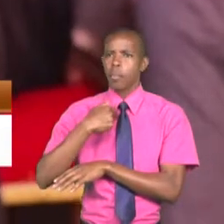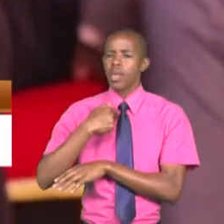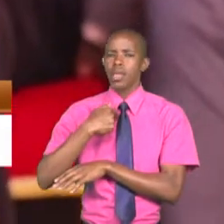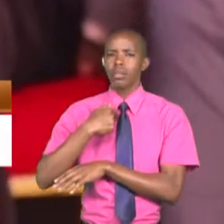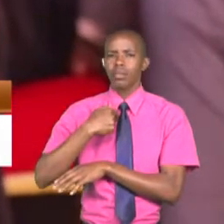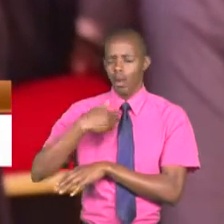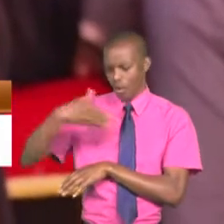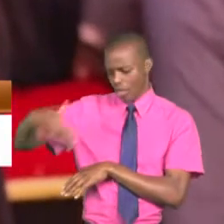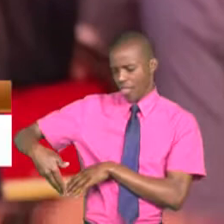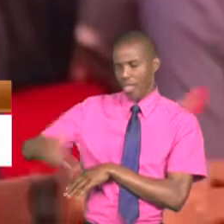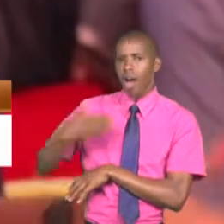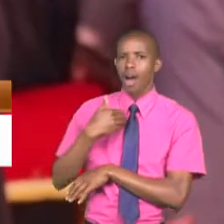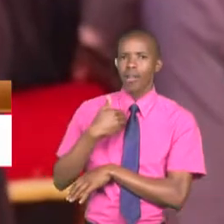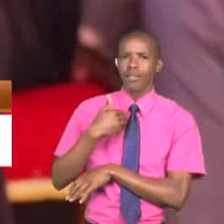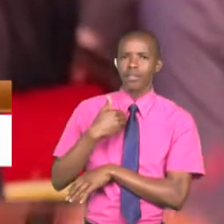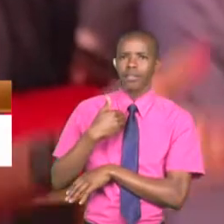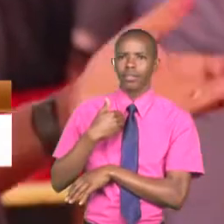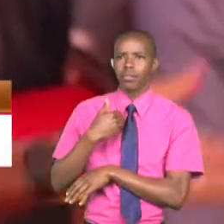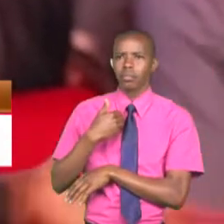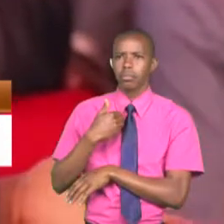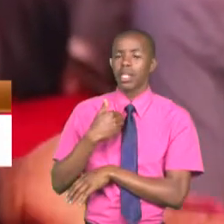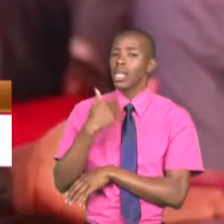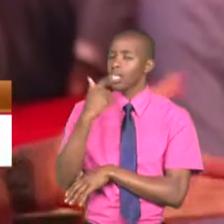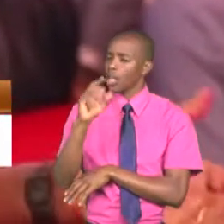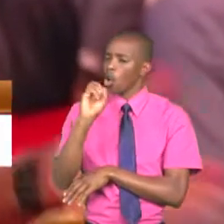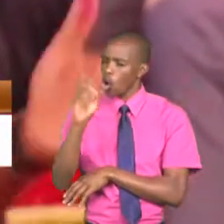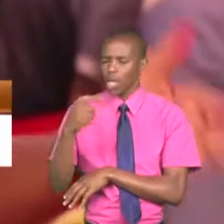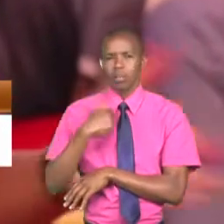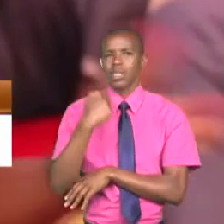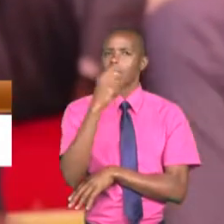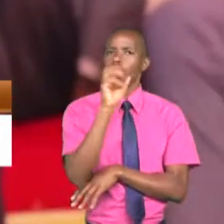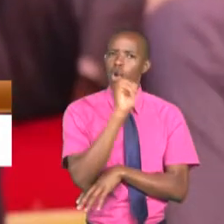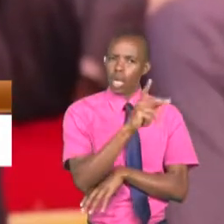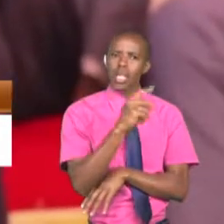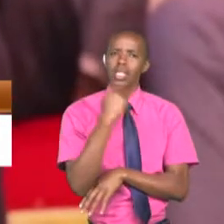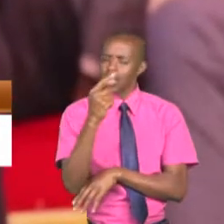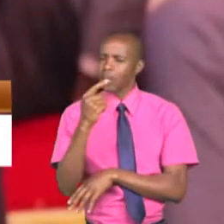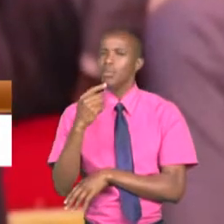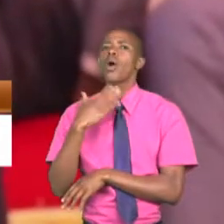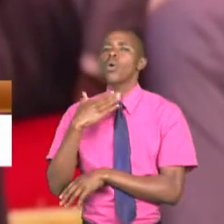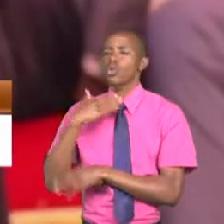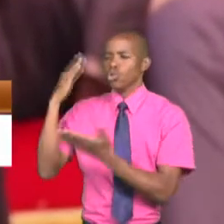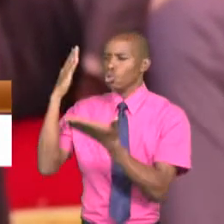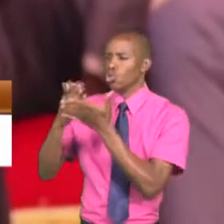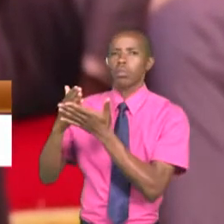mfuko. Wakicheza sawa sawa, mimi nasema sawa. Wakicheza rafu nasimamisha mpira.